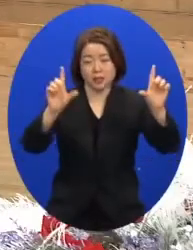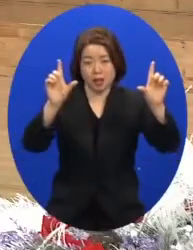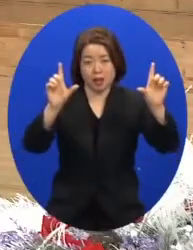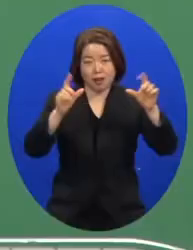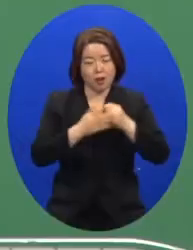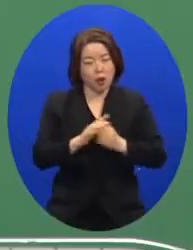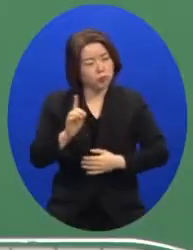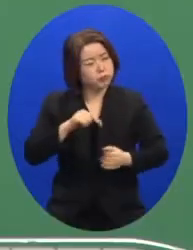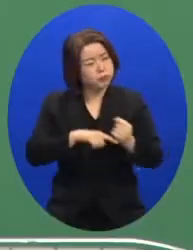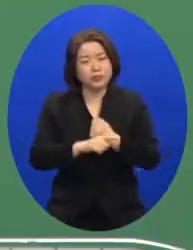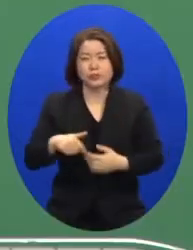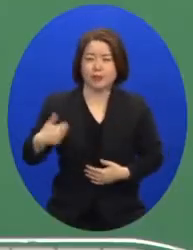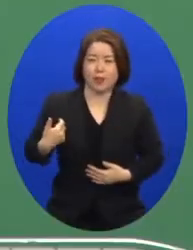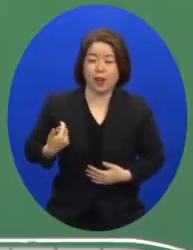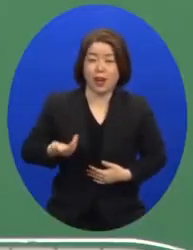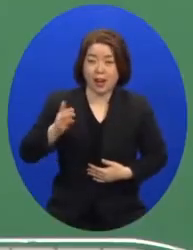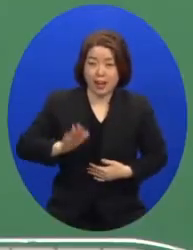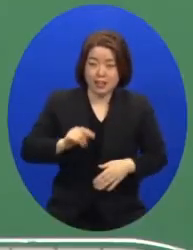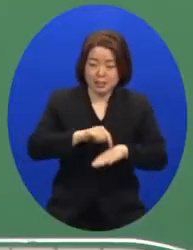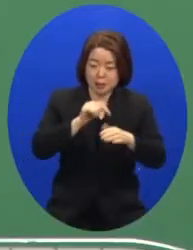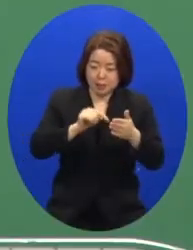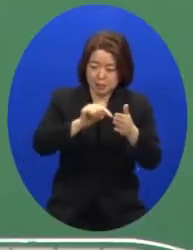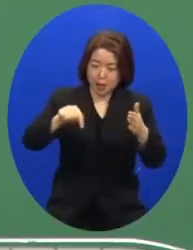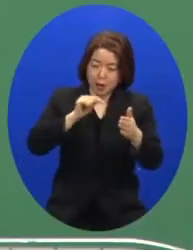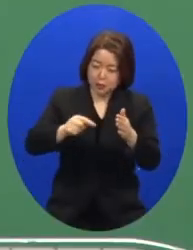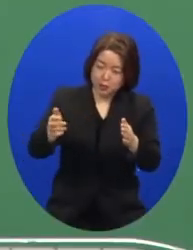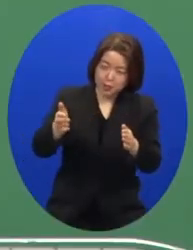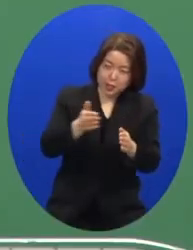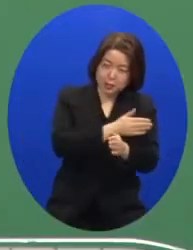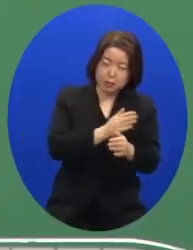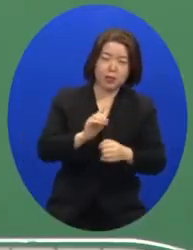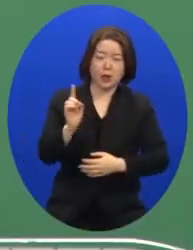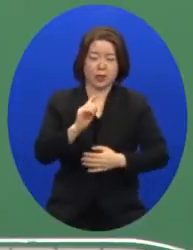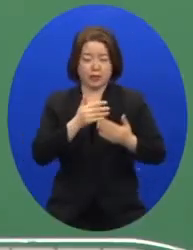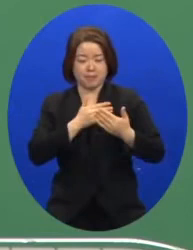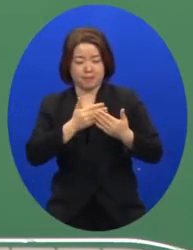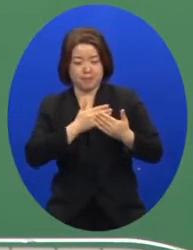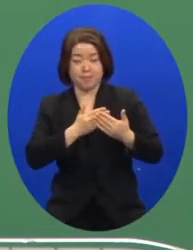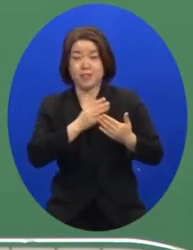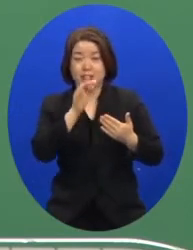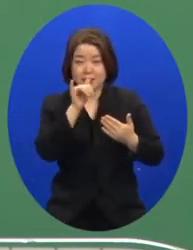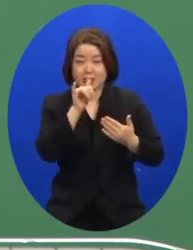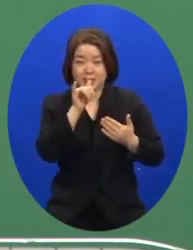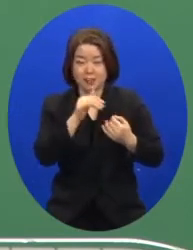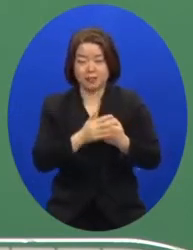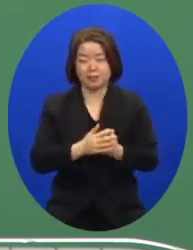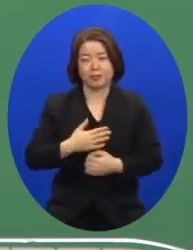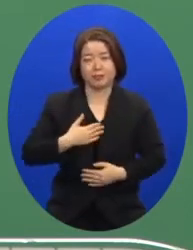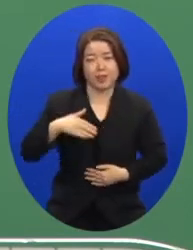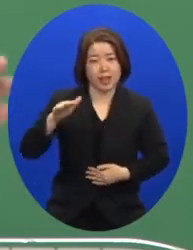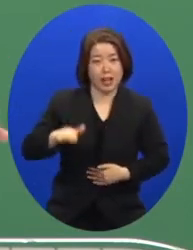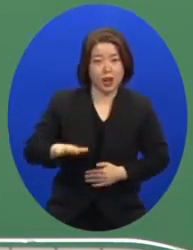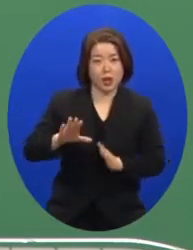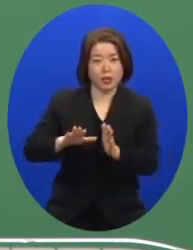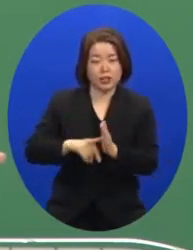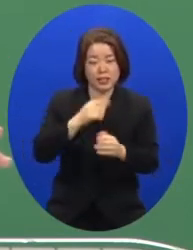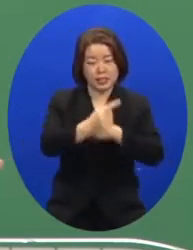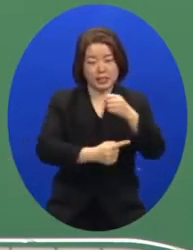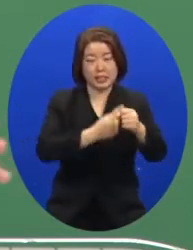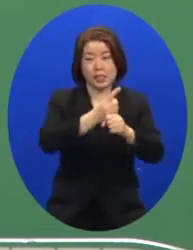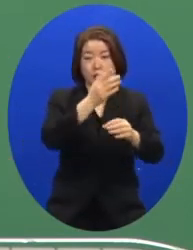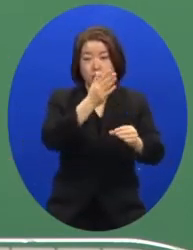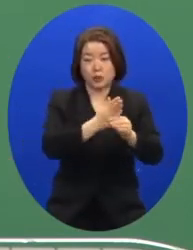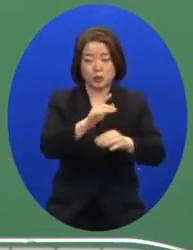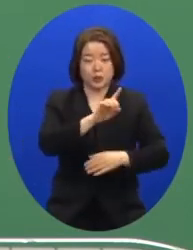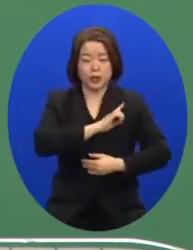못했지만 마음속에서부터 어떤 설레임이 있었습니다 제 어릴 때는 일 년 중에 가장 기쁜 날이